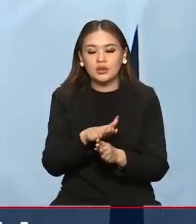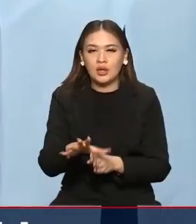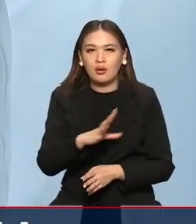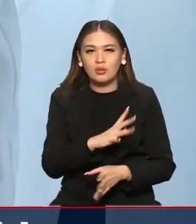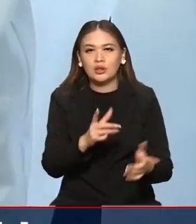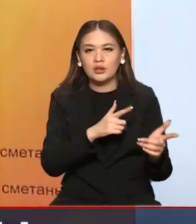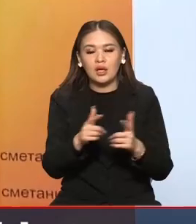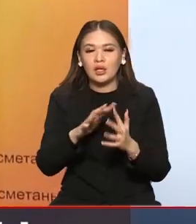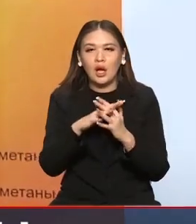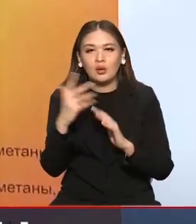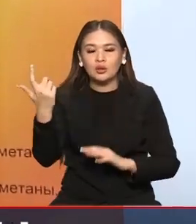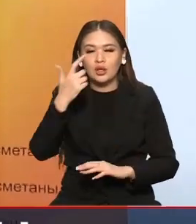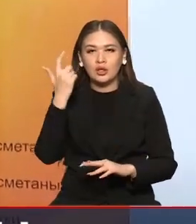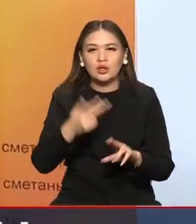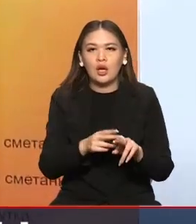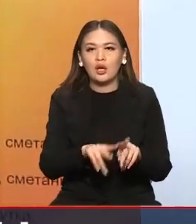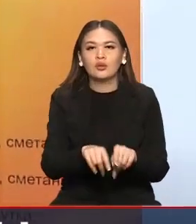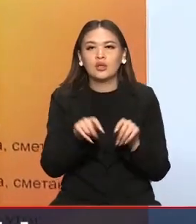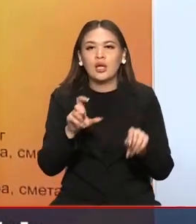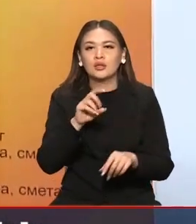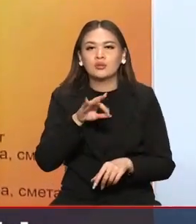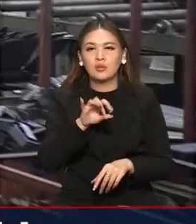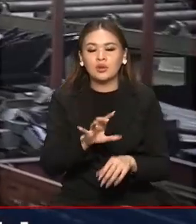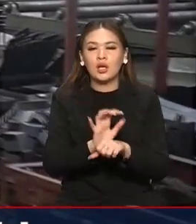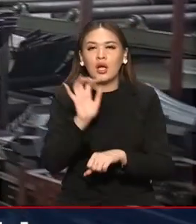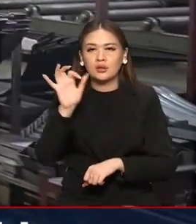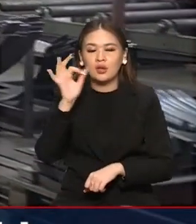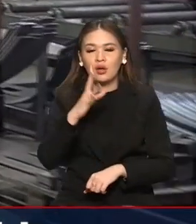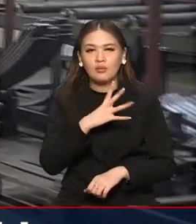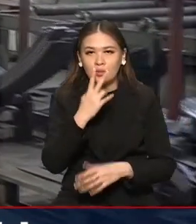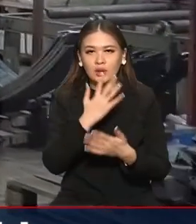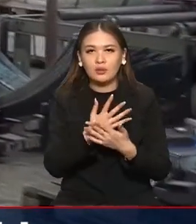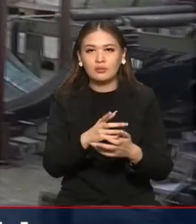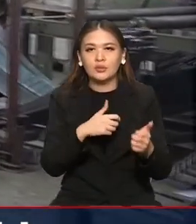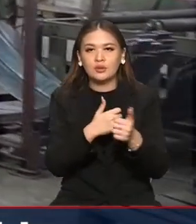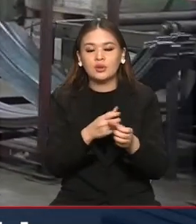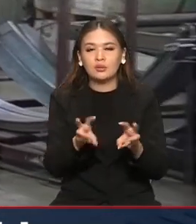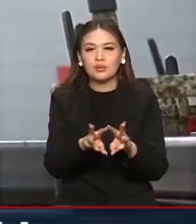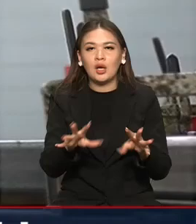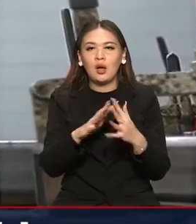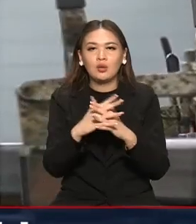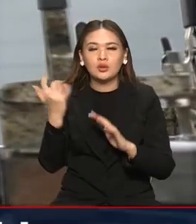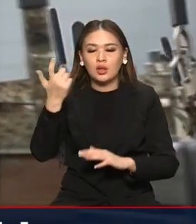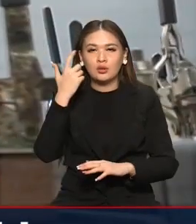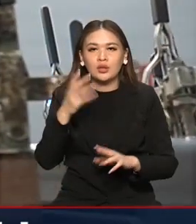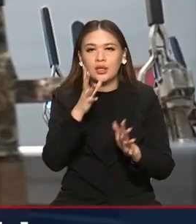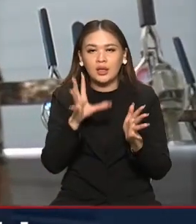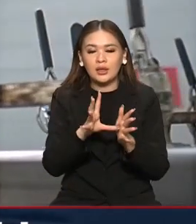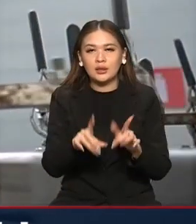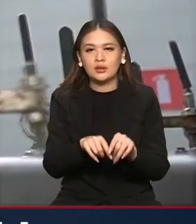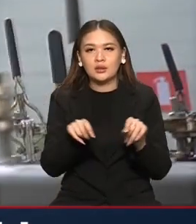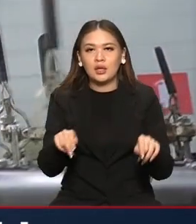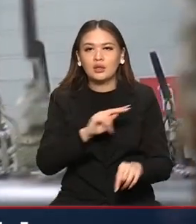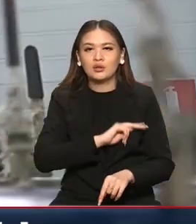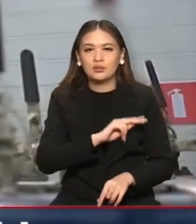ауыл шаруашылығы өнімдерін өңдеу және экспорттау көлемін арттыру. Сондай-ақ премьер-министр ауыл шаруашылығы техникасын шығаратын кәсіпорынның